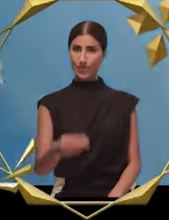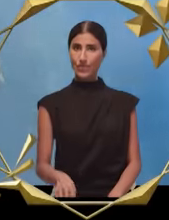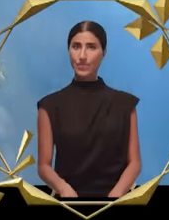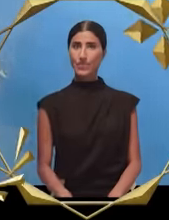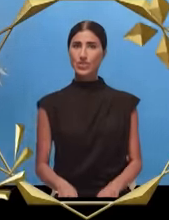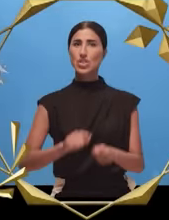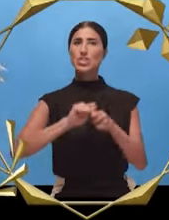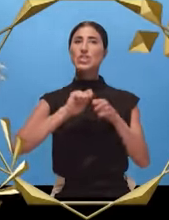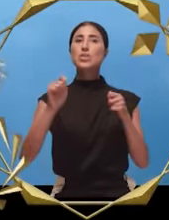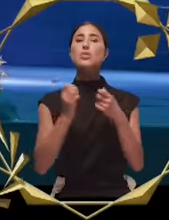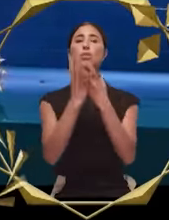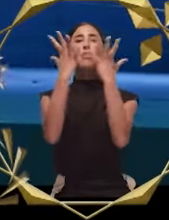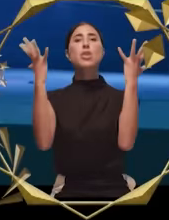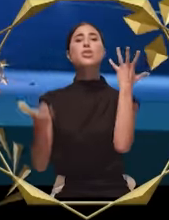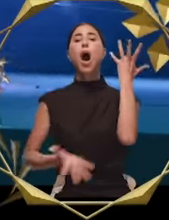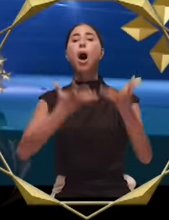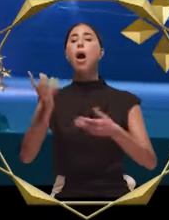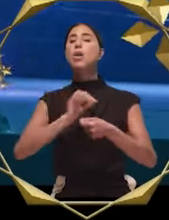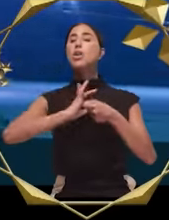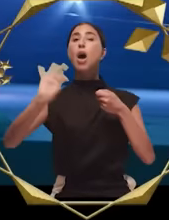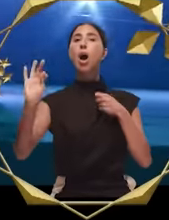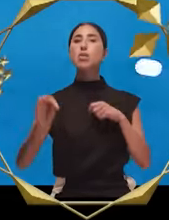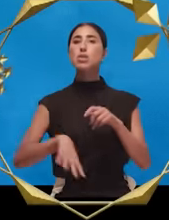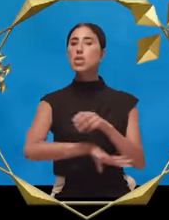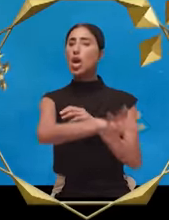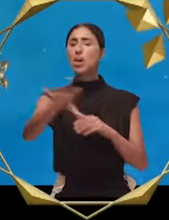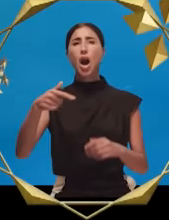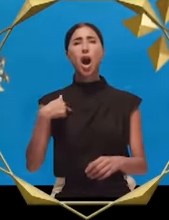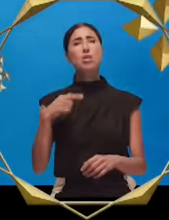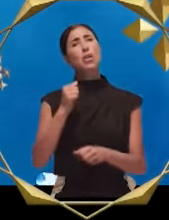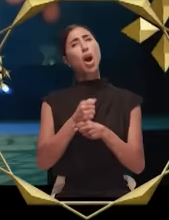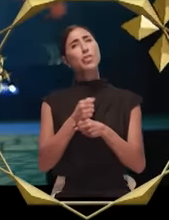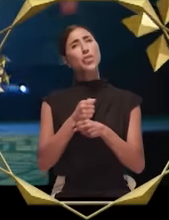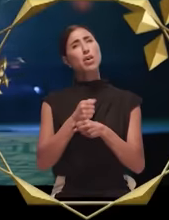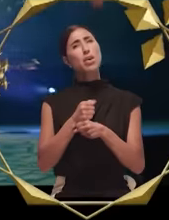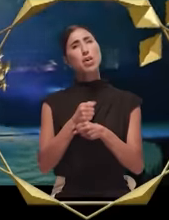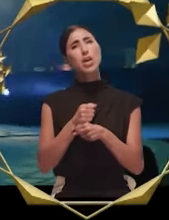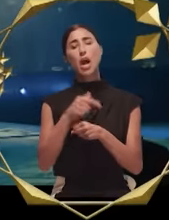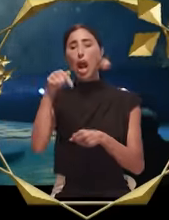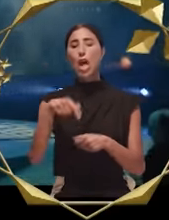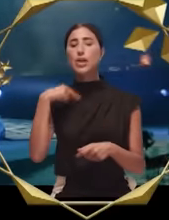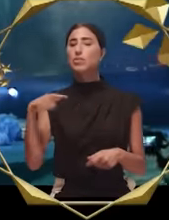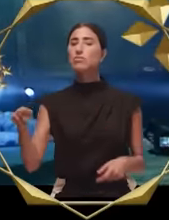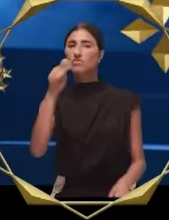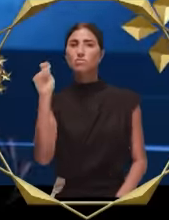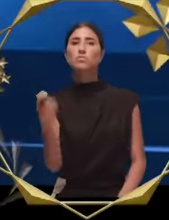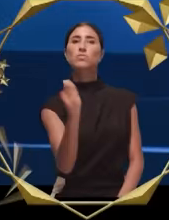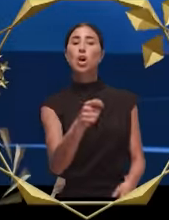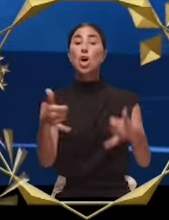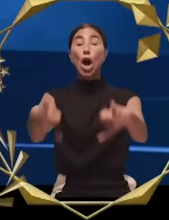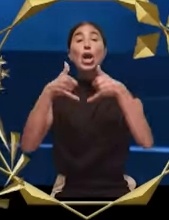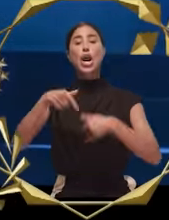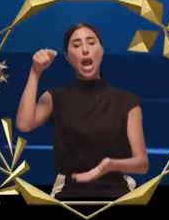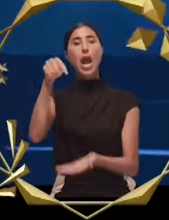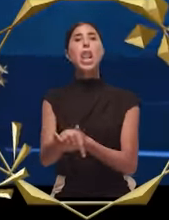سأحرقكم بشراري حارقة أفض صبري عليكم طن ردوا لي حذائي في الحال